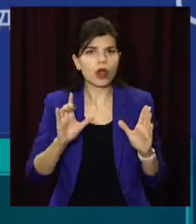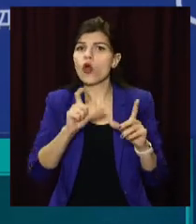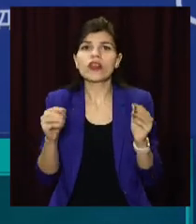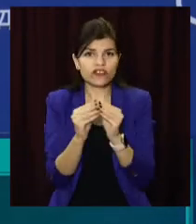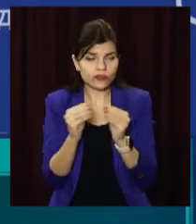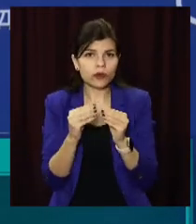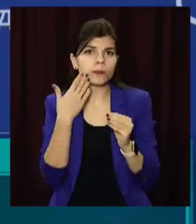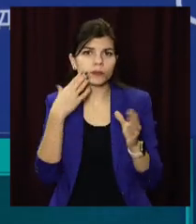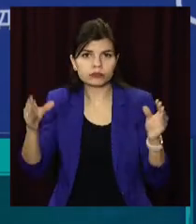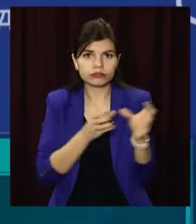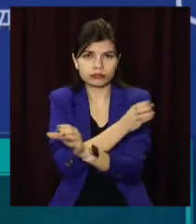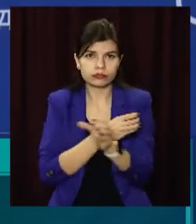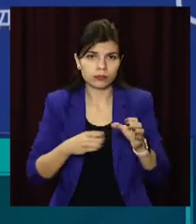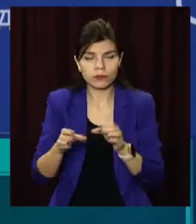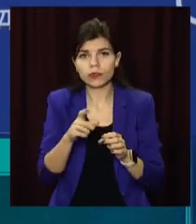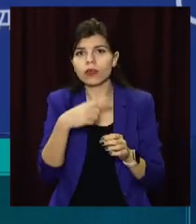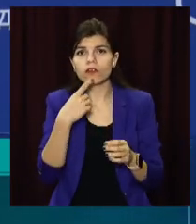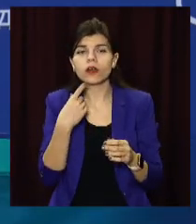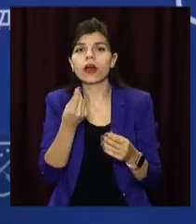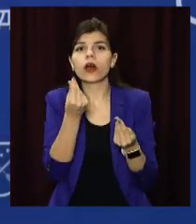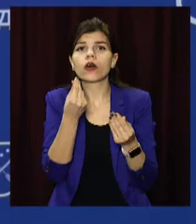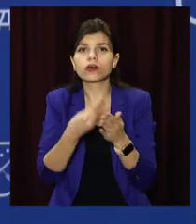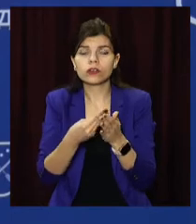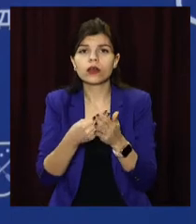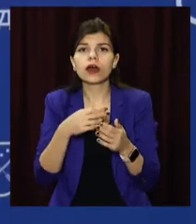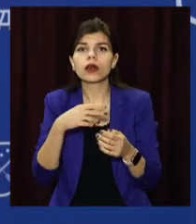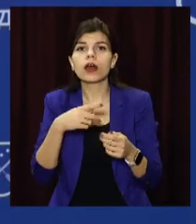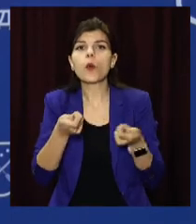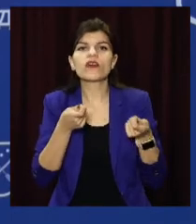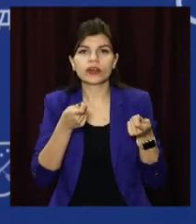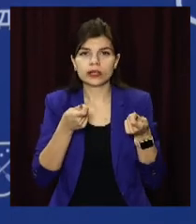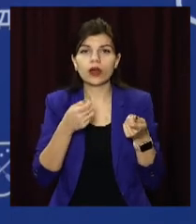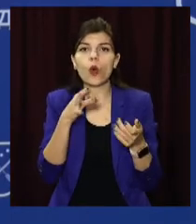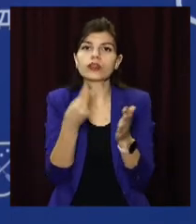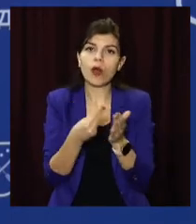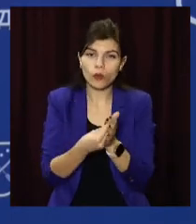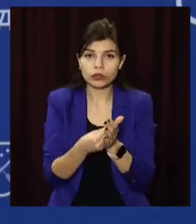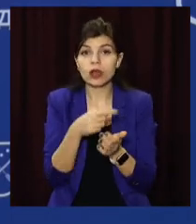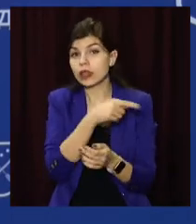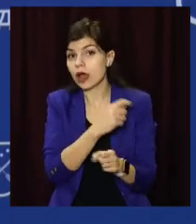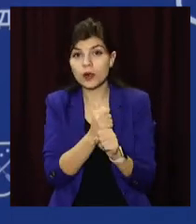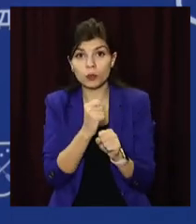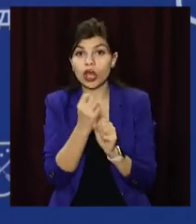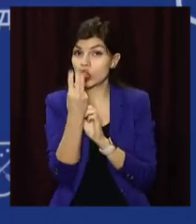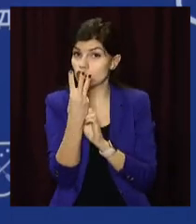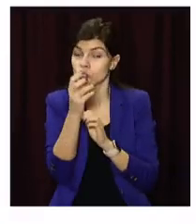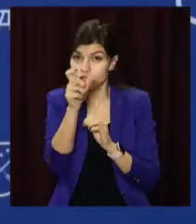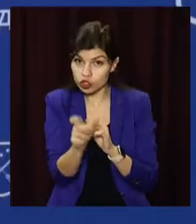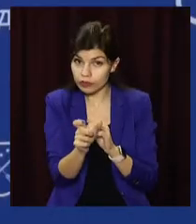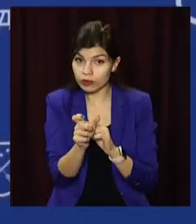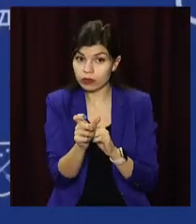подчеркнуть, в частности, управление доходов переформатировано в департамент управления доходов. Там работает всего 13